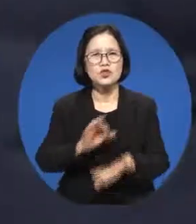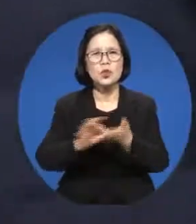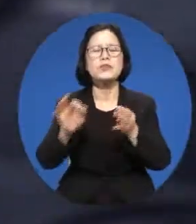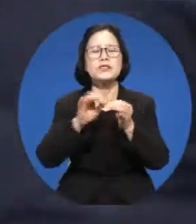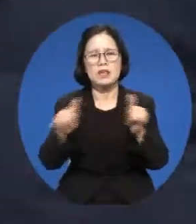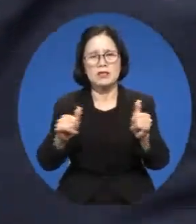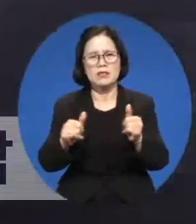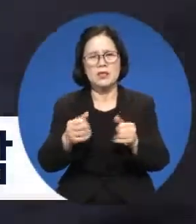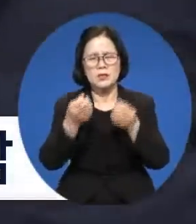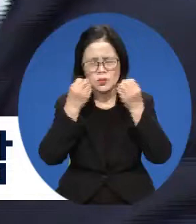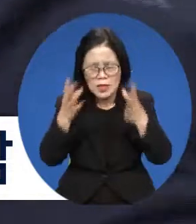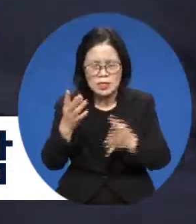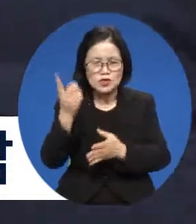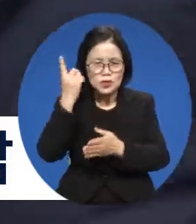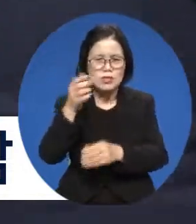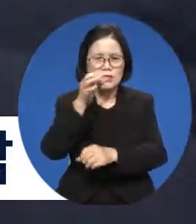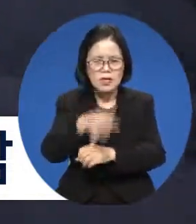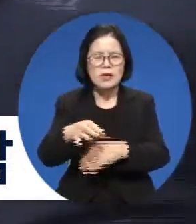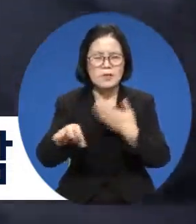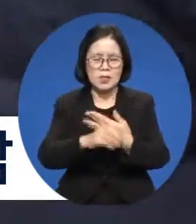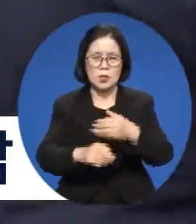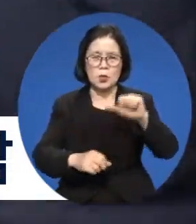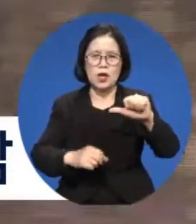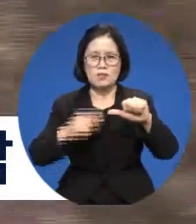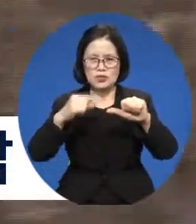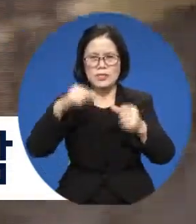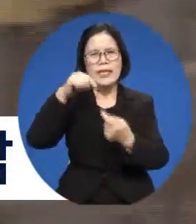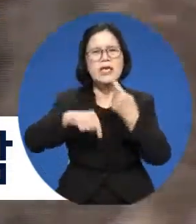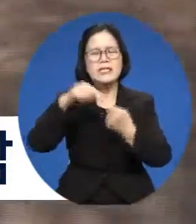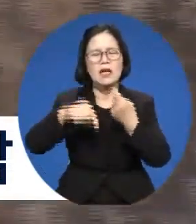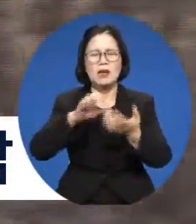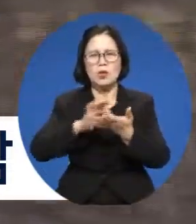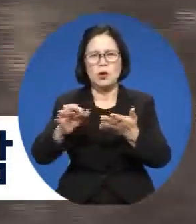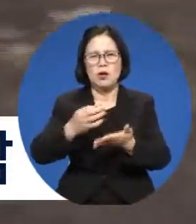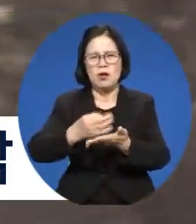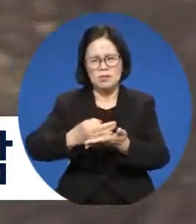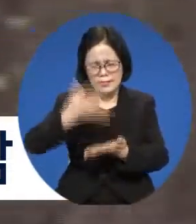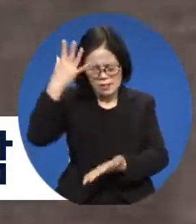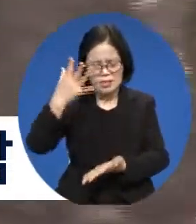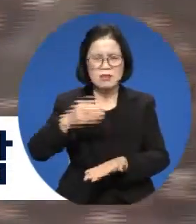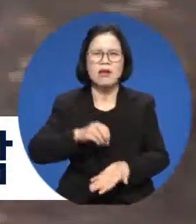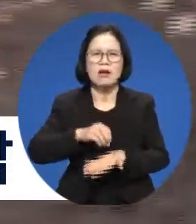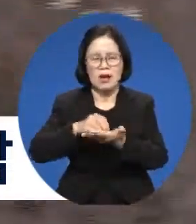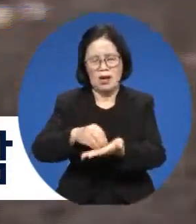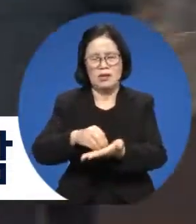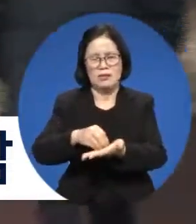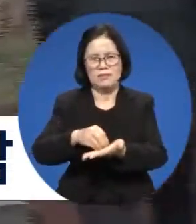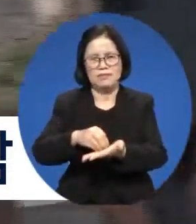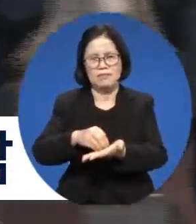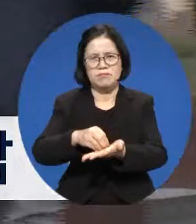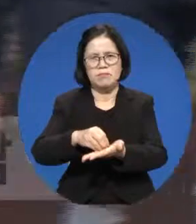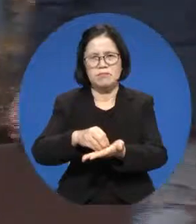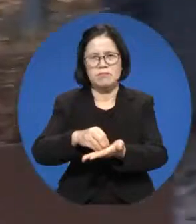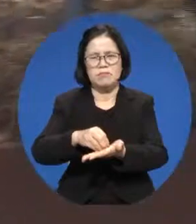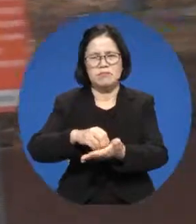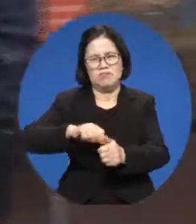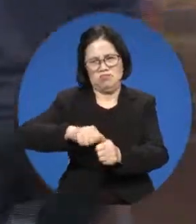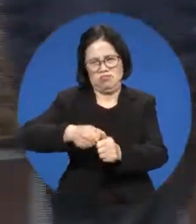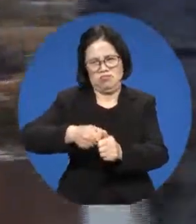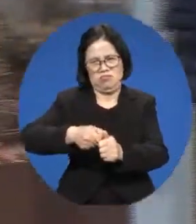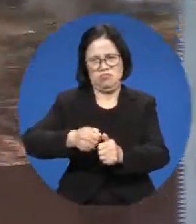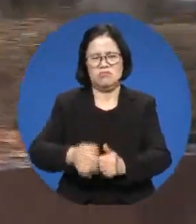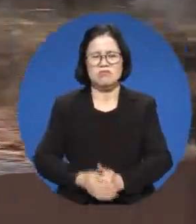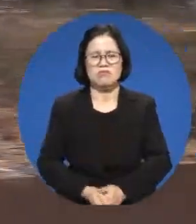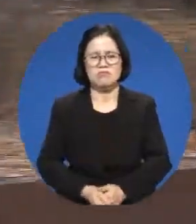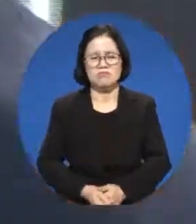소비자들이 최신 휴대전화를 사려면 5G 데이터를 이용하는 비싼 요금제 가입이 사실상 선택이 아닌 필수입니다.